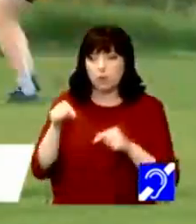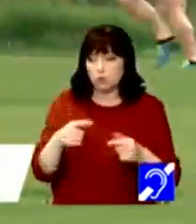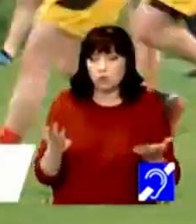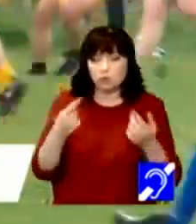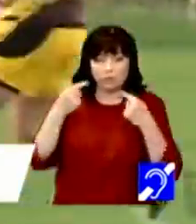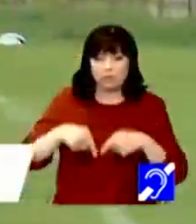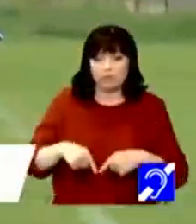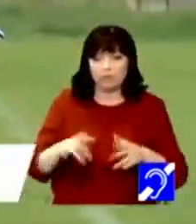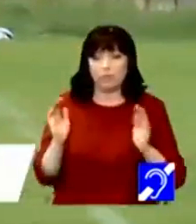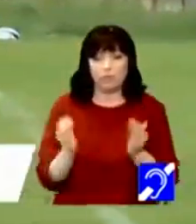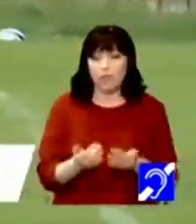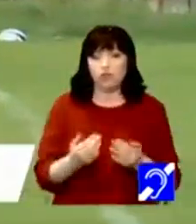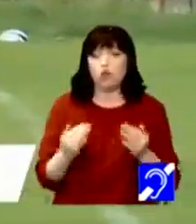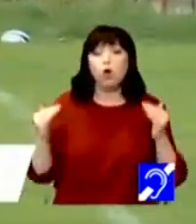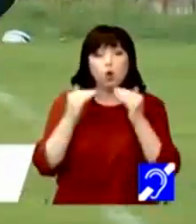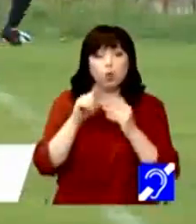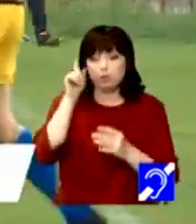da, indiscutabil, e